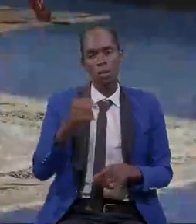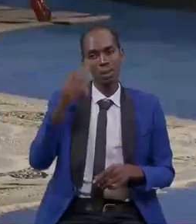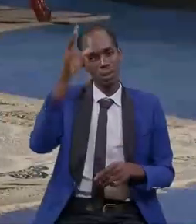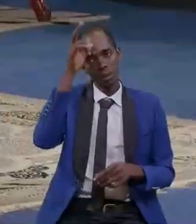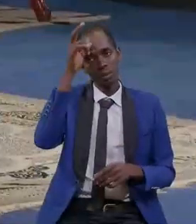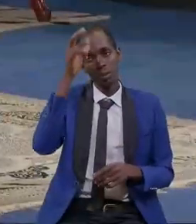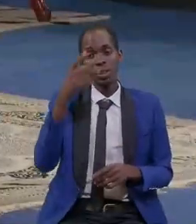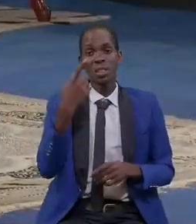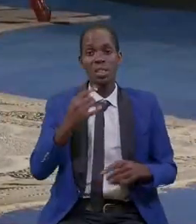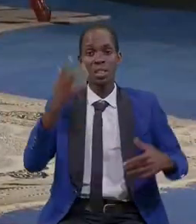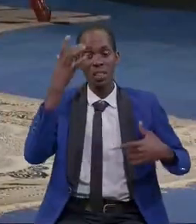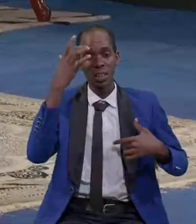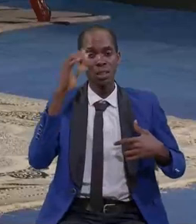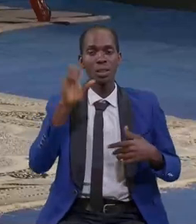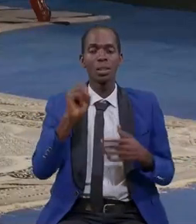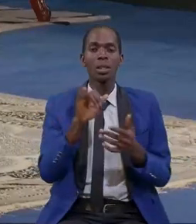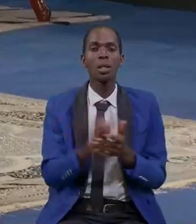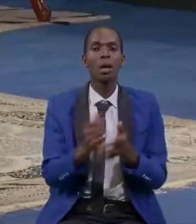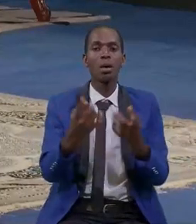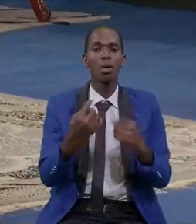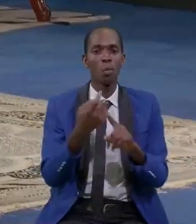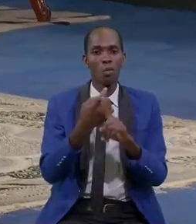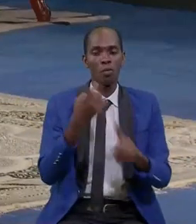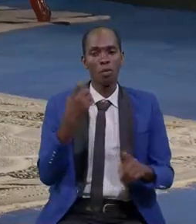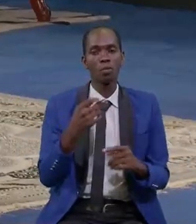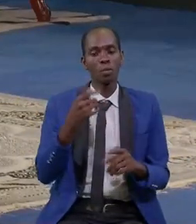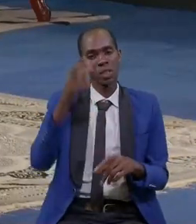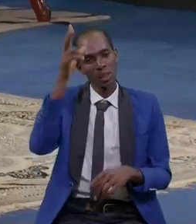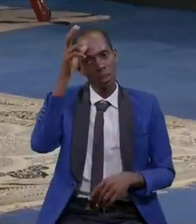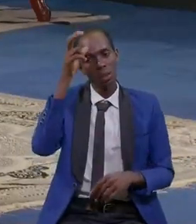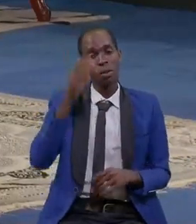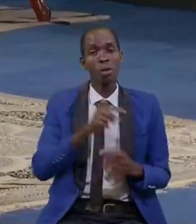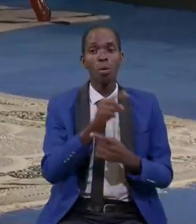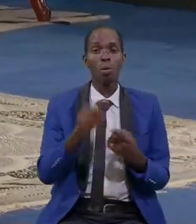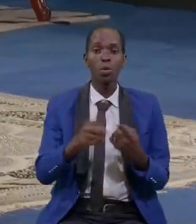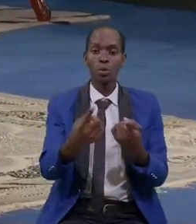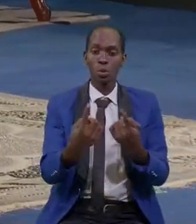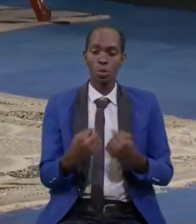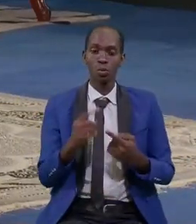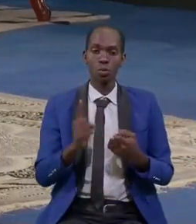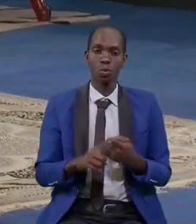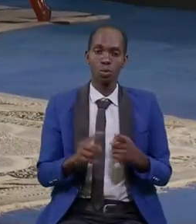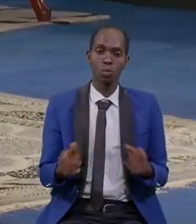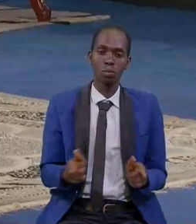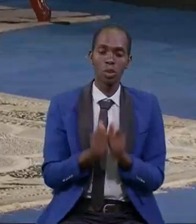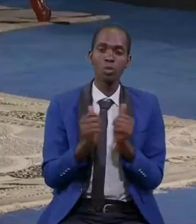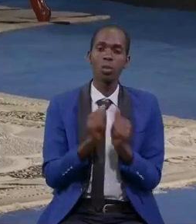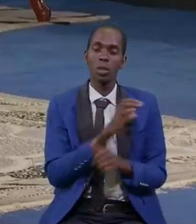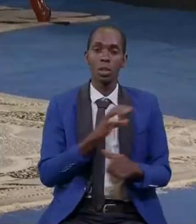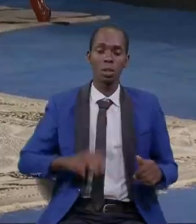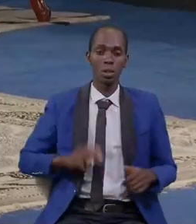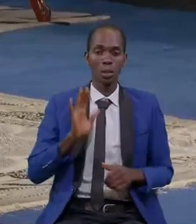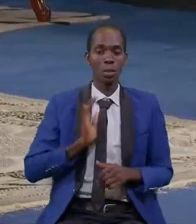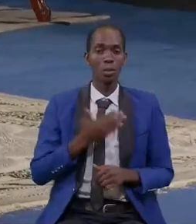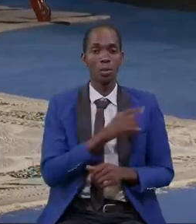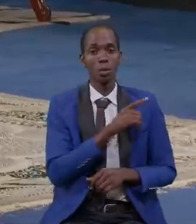du diable, les maladies, ils viennent de Satan. Et quand tu viens à Christ, quand tu viens au Seigneur, ce